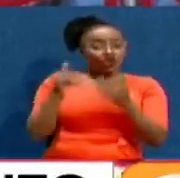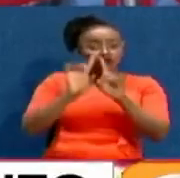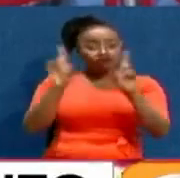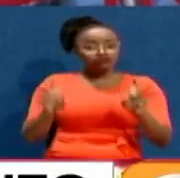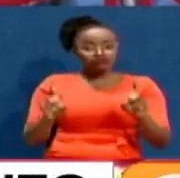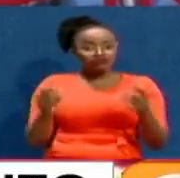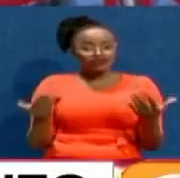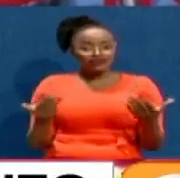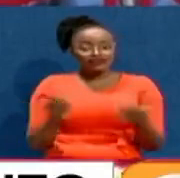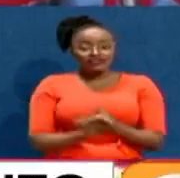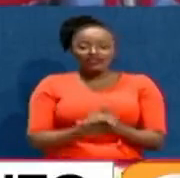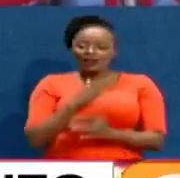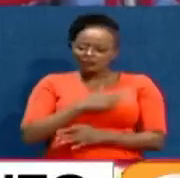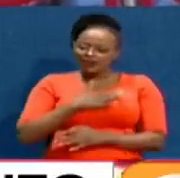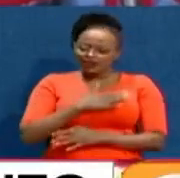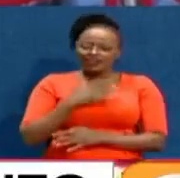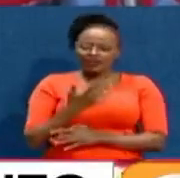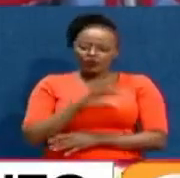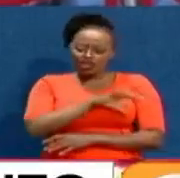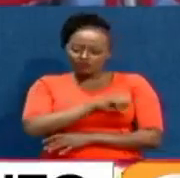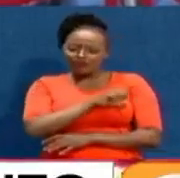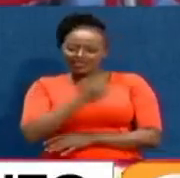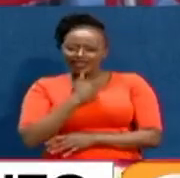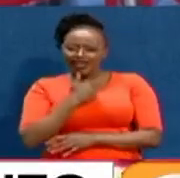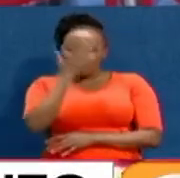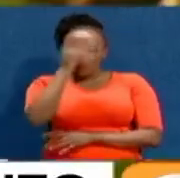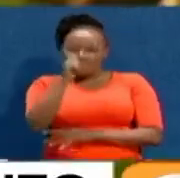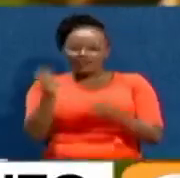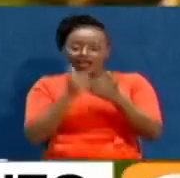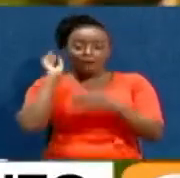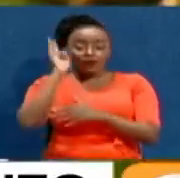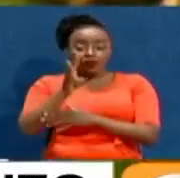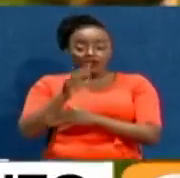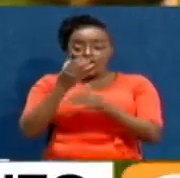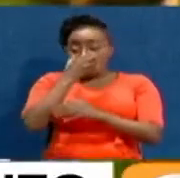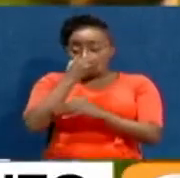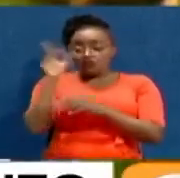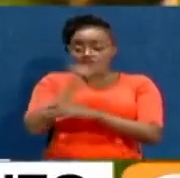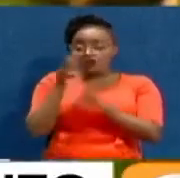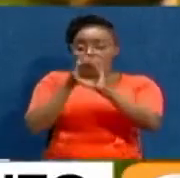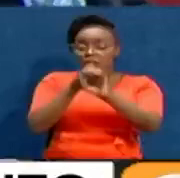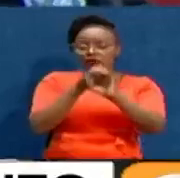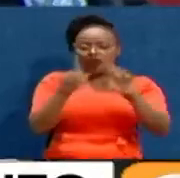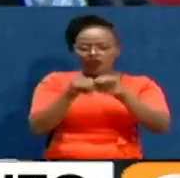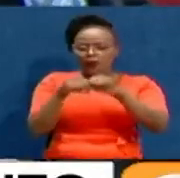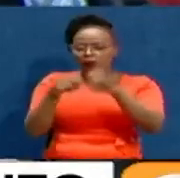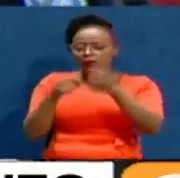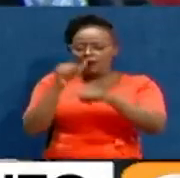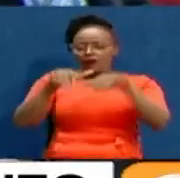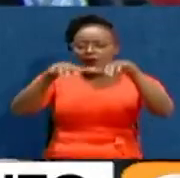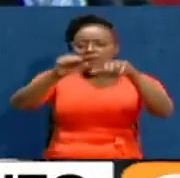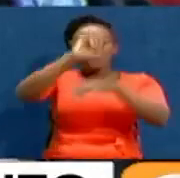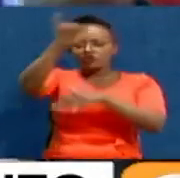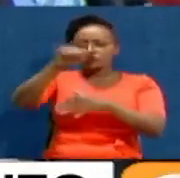gani wenzangu? Tutulize ball, hiyo itakuja. Ruto baada ya handshake kuvuruga mahesabu ya urithi katika himaya